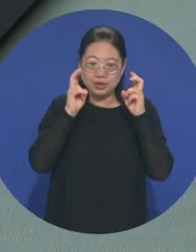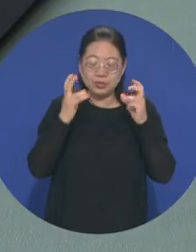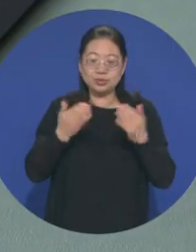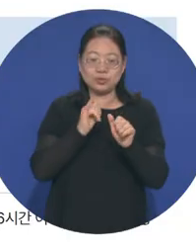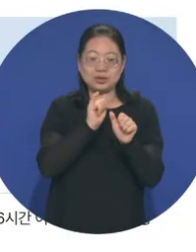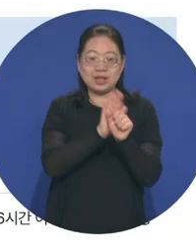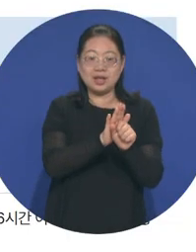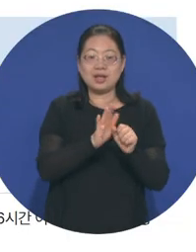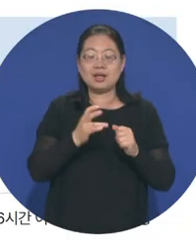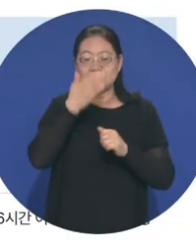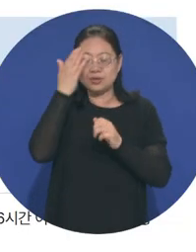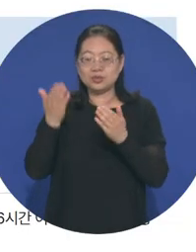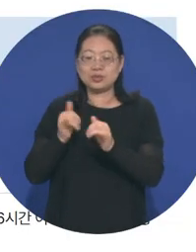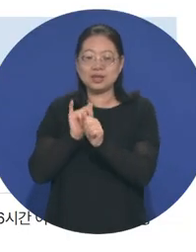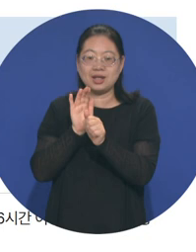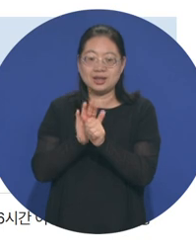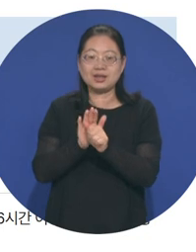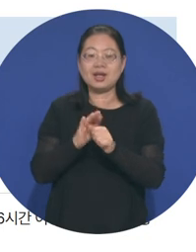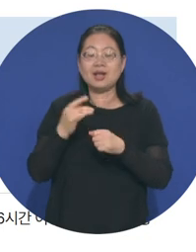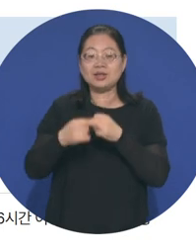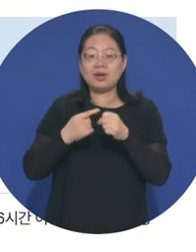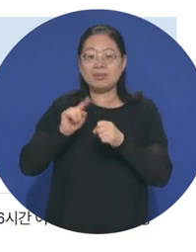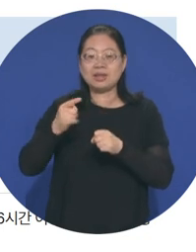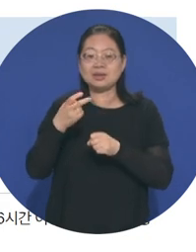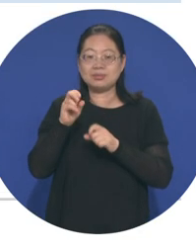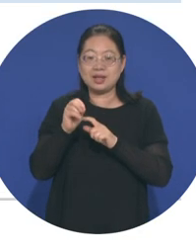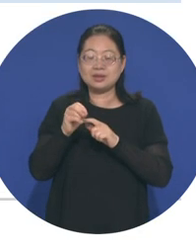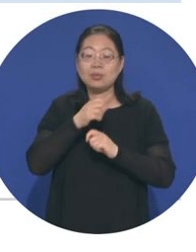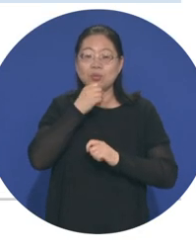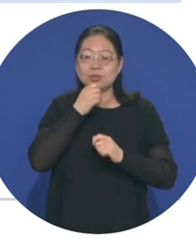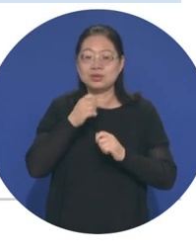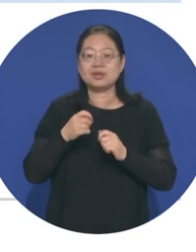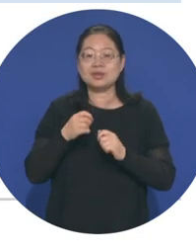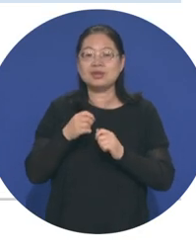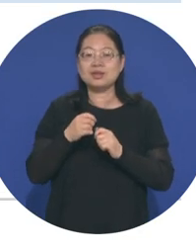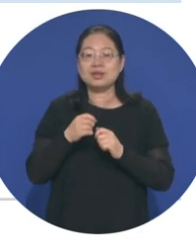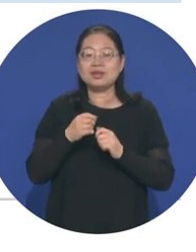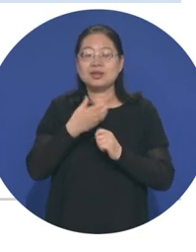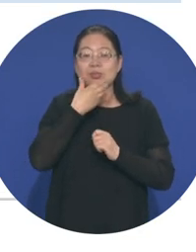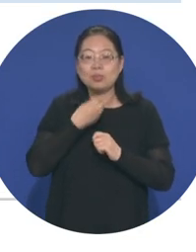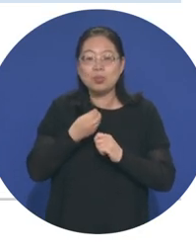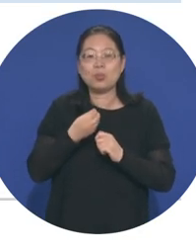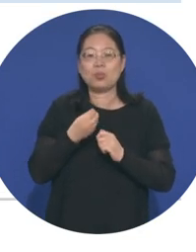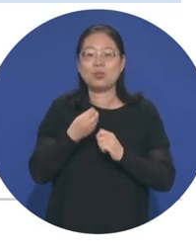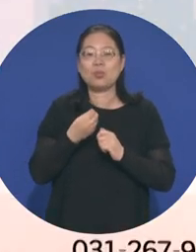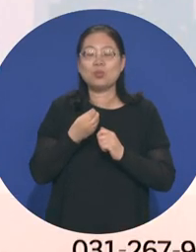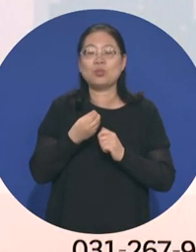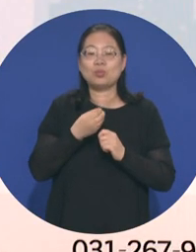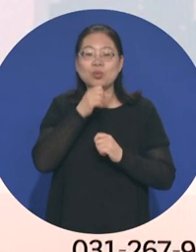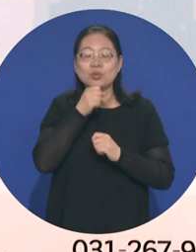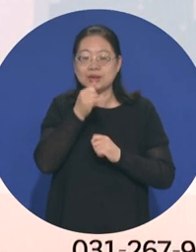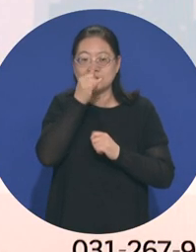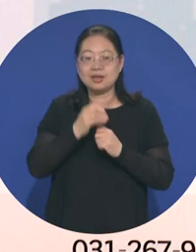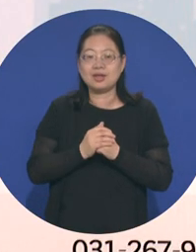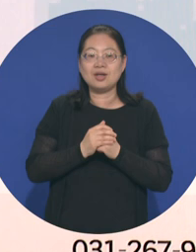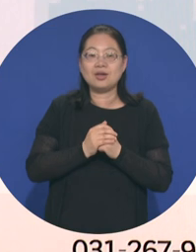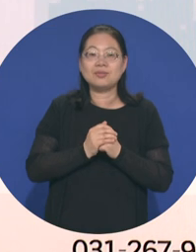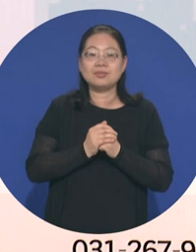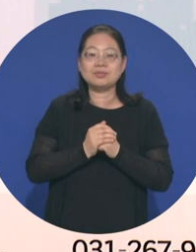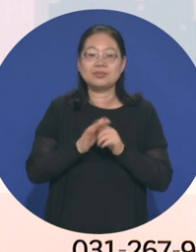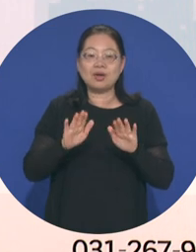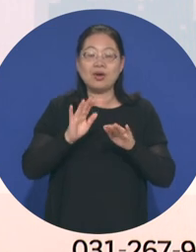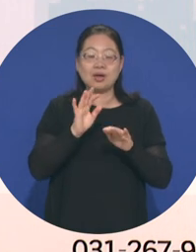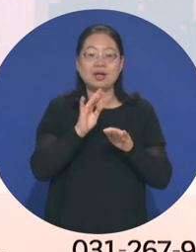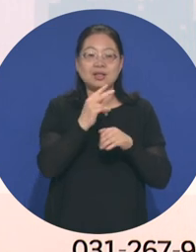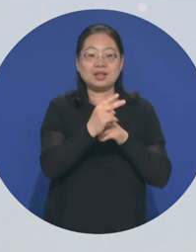지원과 청년 노동자에게 연간 120만 원의 복지 포인트를 제공하는 사업, 월 10만 원을 저축하면 2년 후 580만